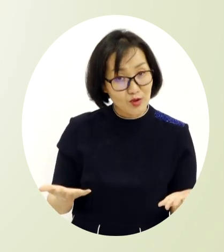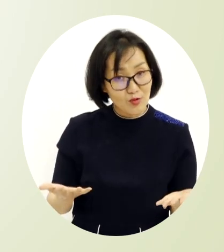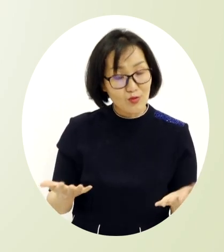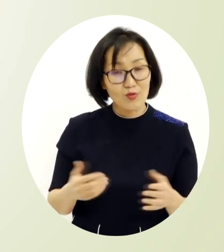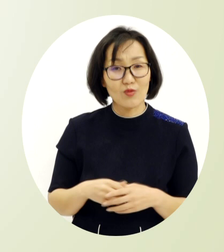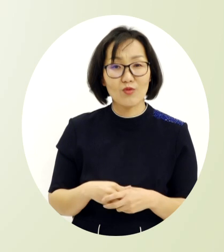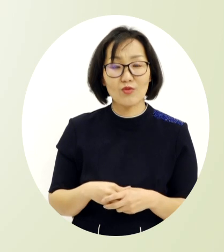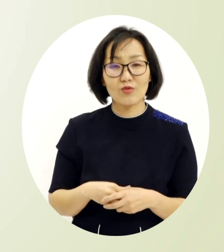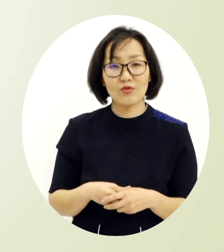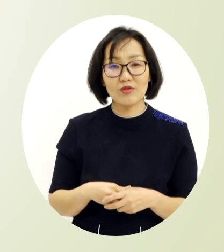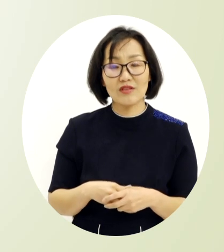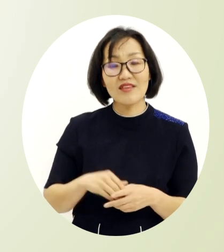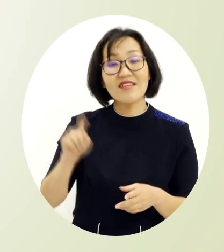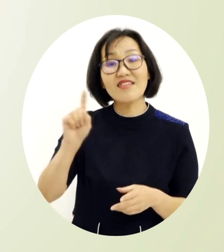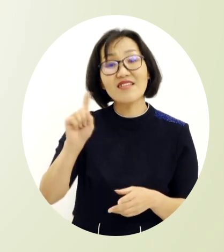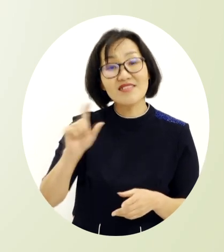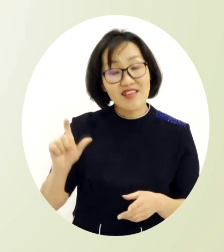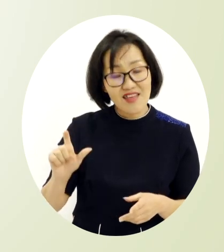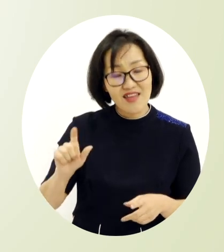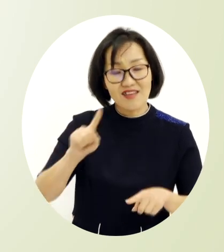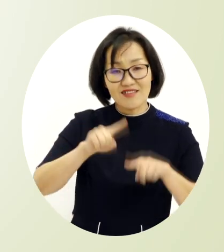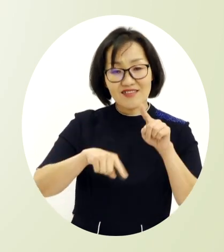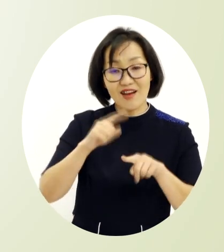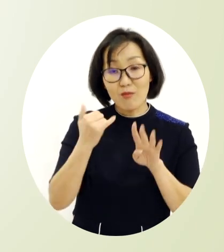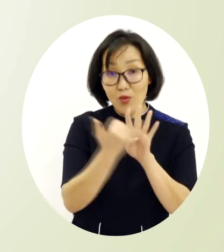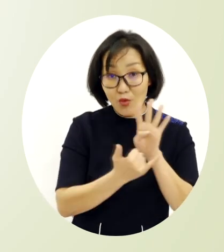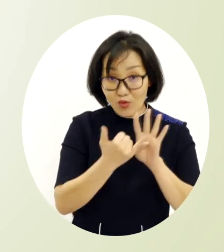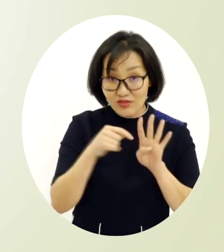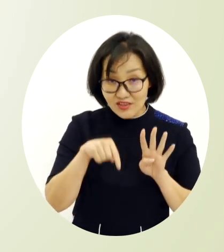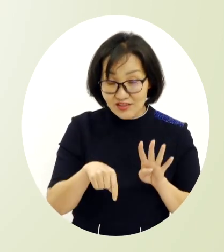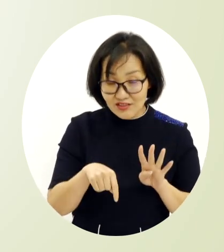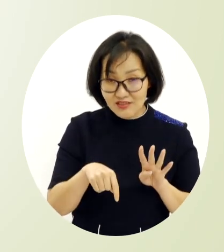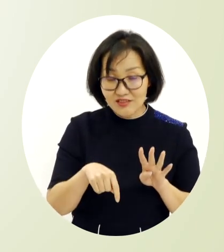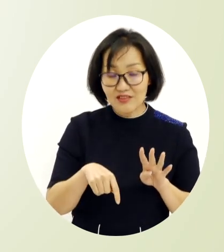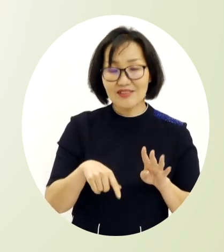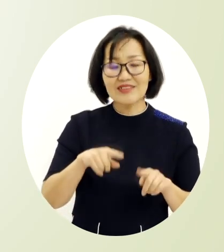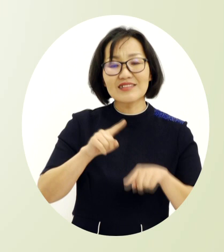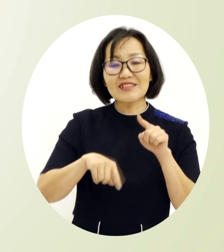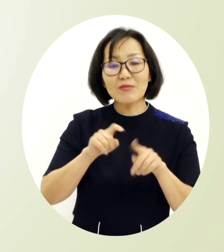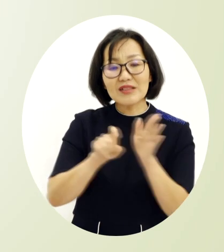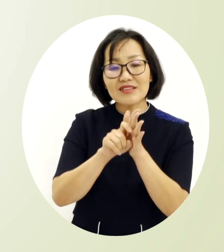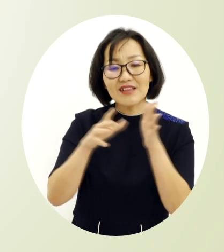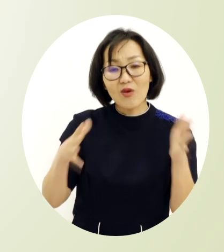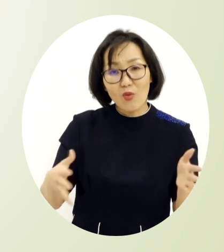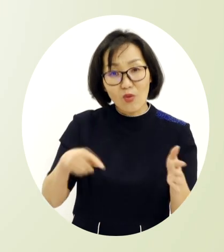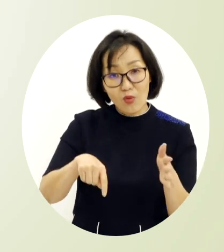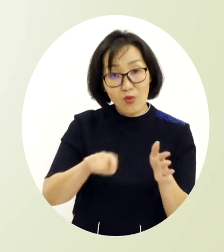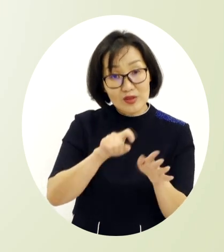вэ? Хизээ ямар үйлрэлт, ямар цаг хугацаанд болсон байж болох